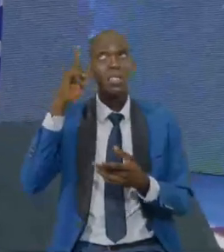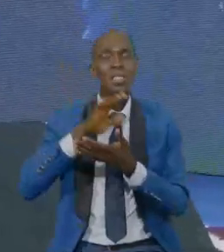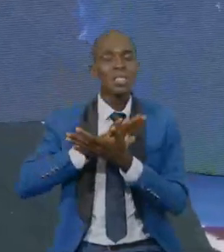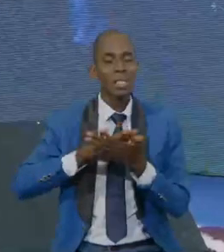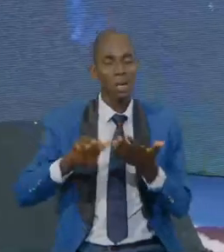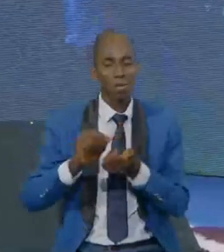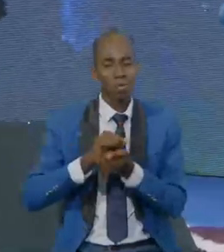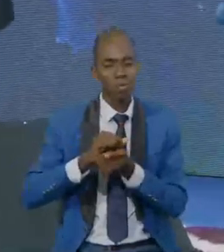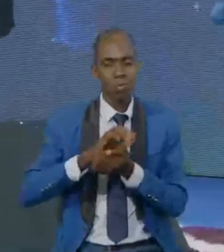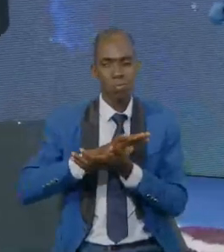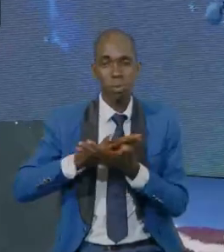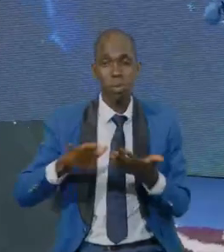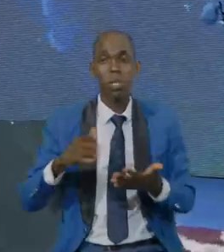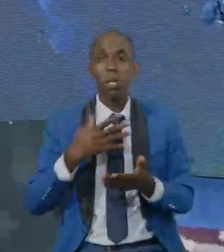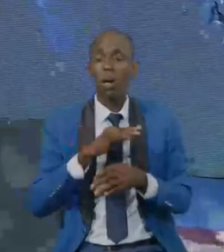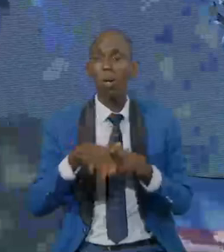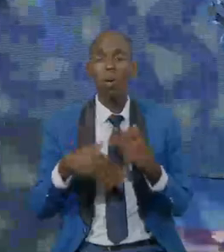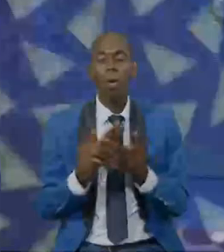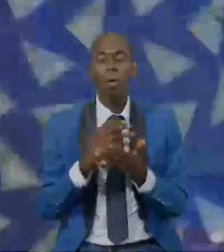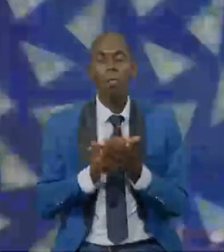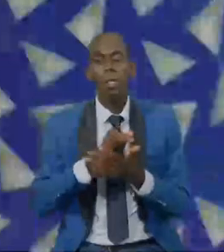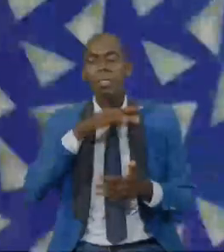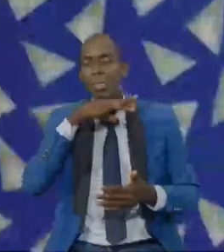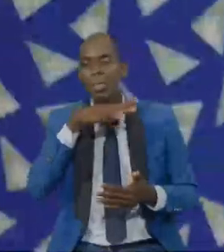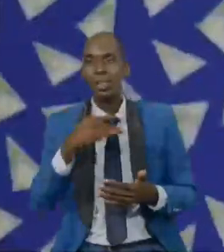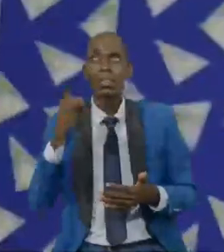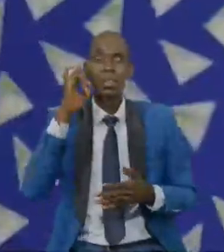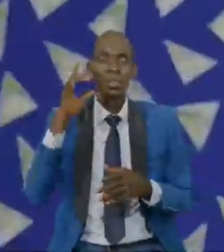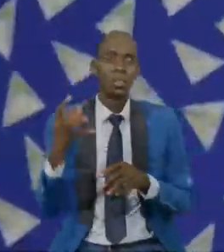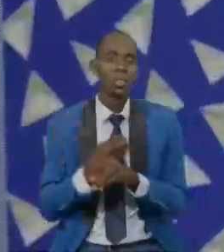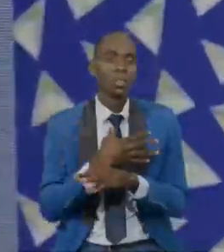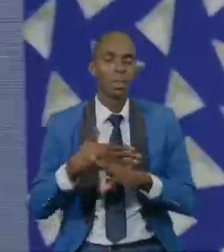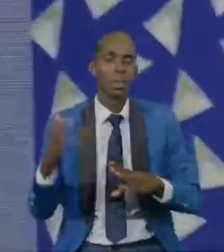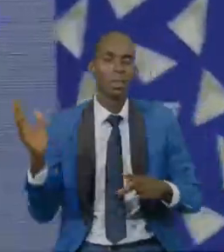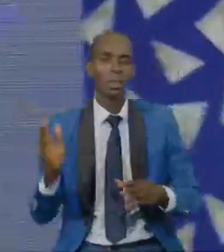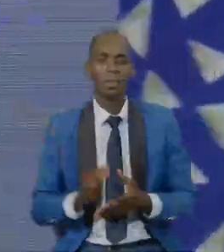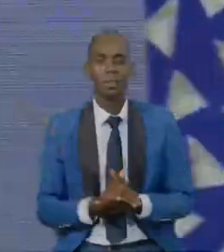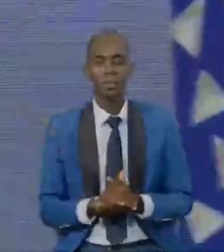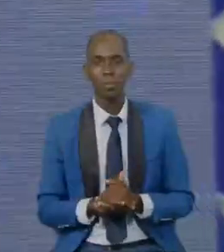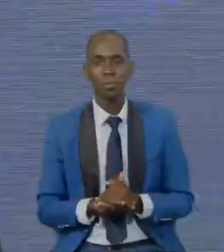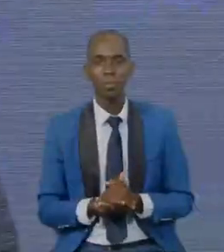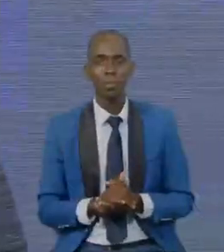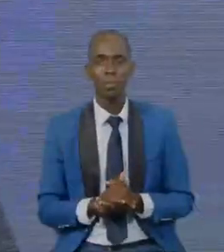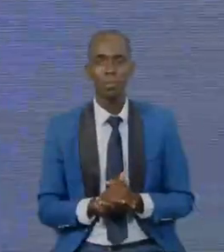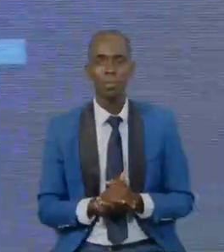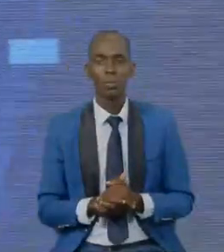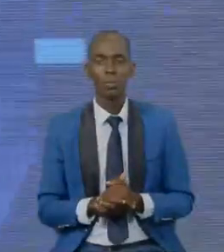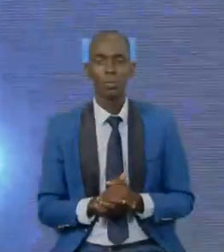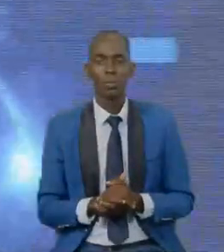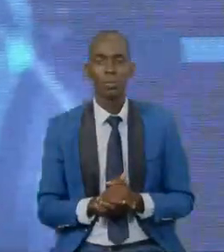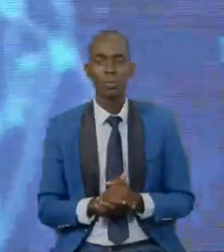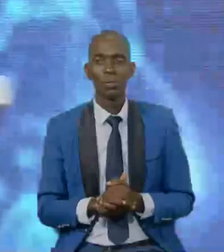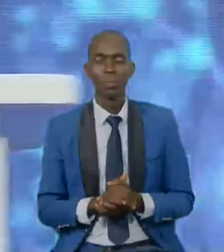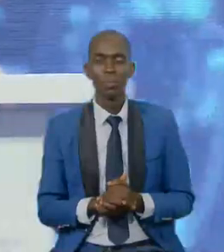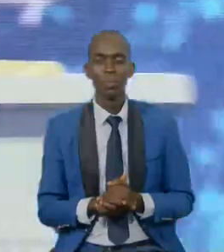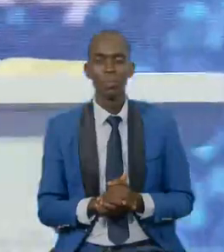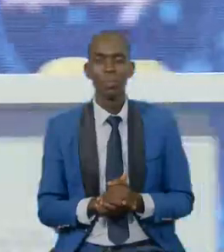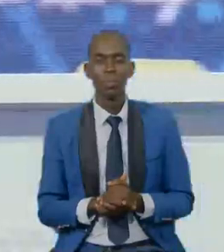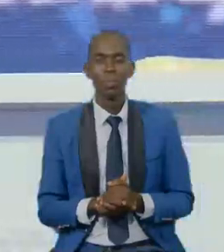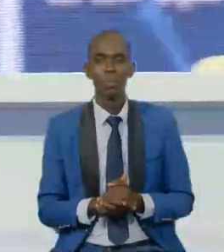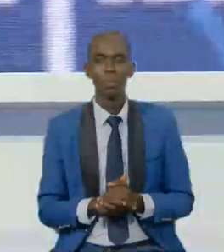you, and even all that pollution, it takes away. La pollution du péché est le rappel de ces choses qui te